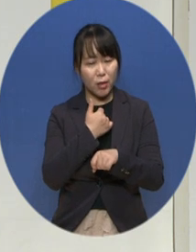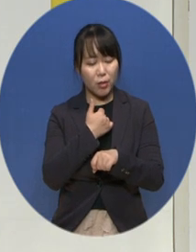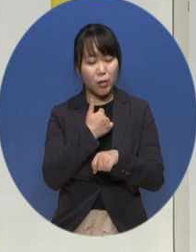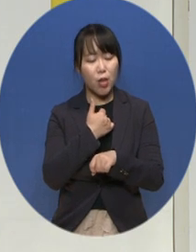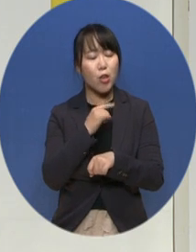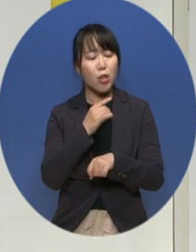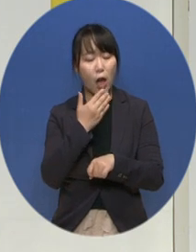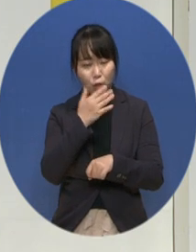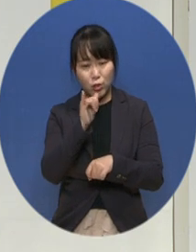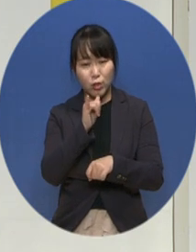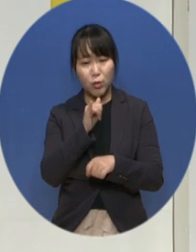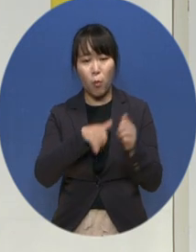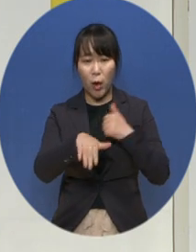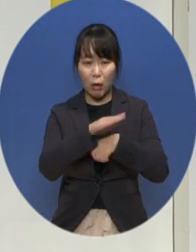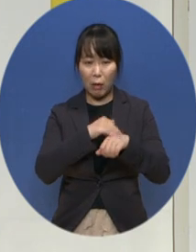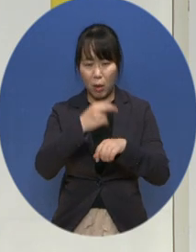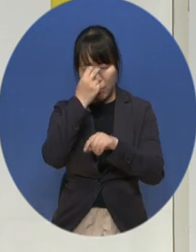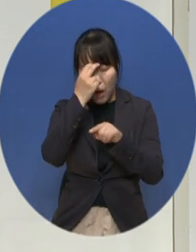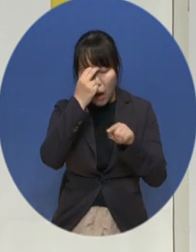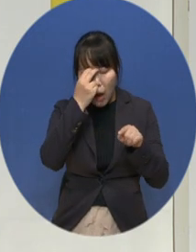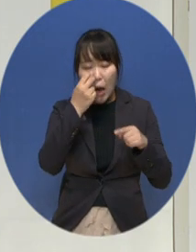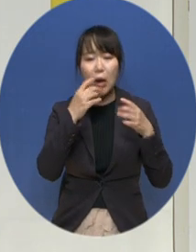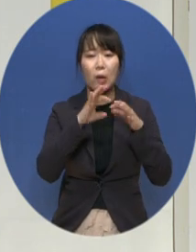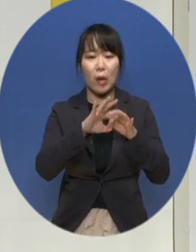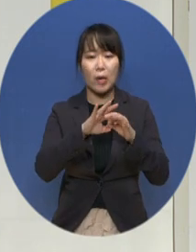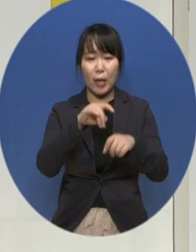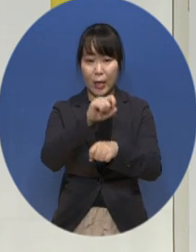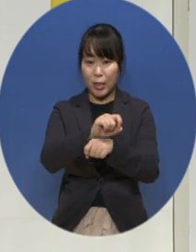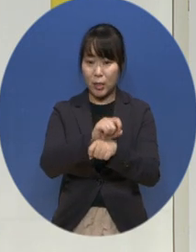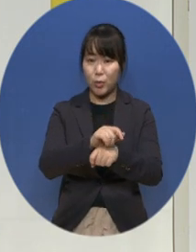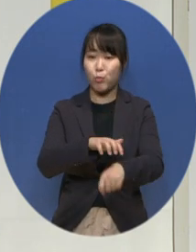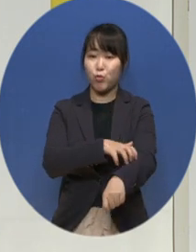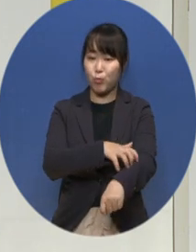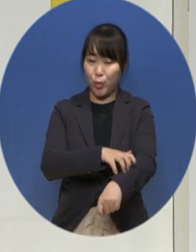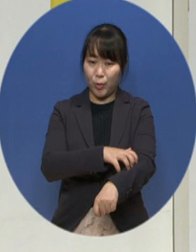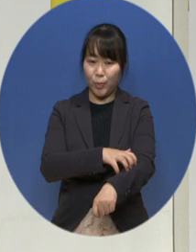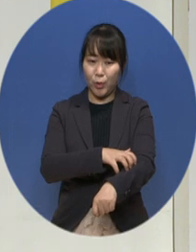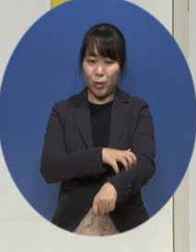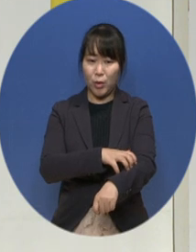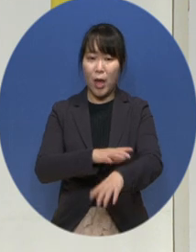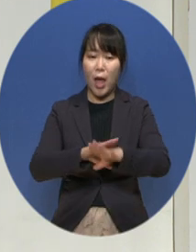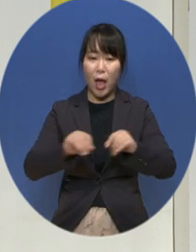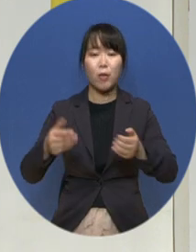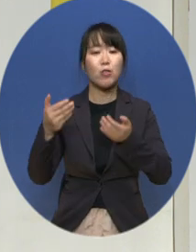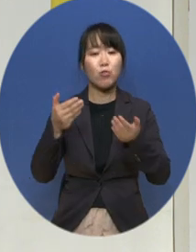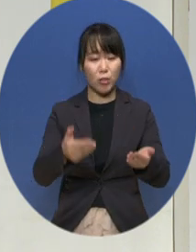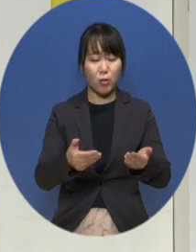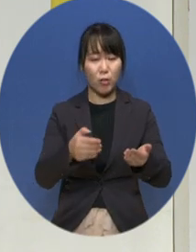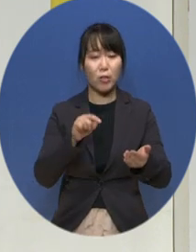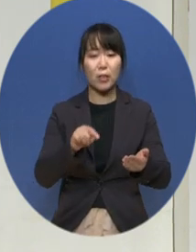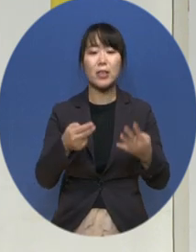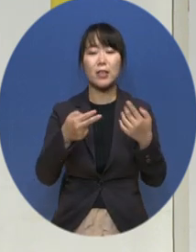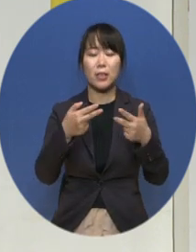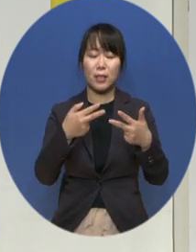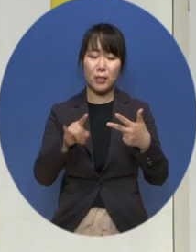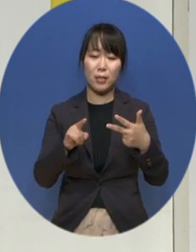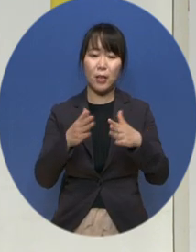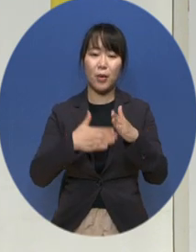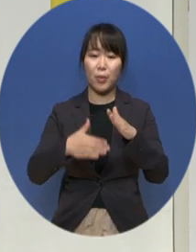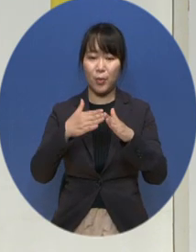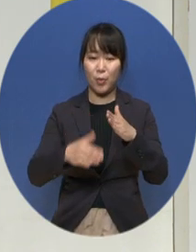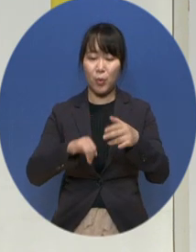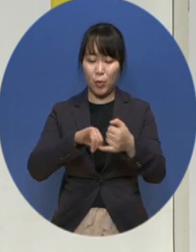걸림돌 되는 사소한 그 행정력 으 뷔페 람들을 해소와 해주는거 그런 것들을